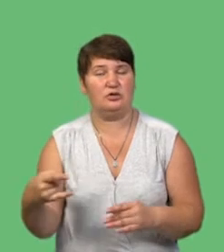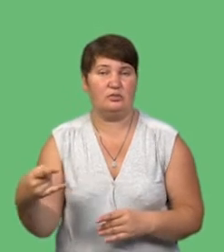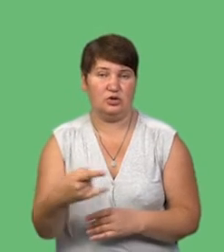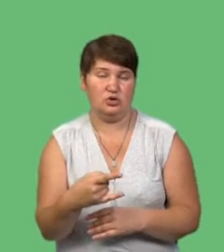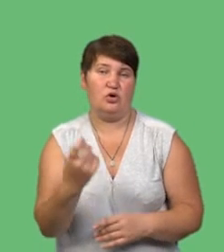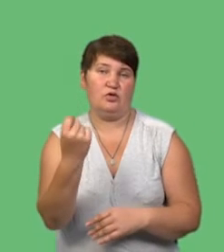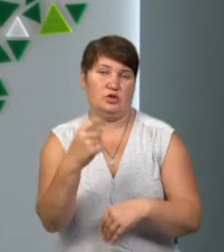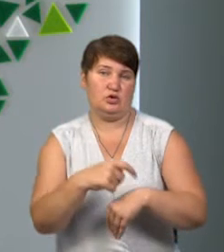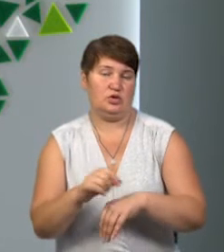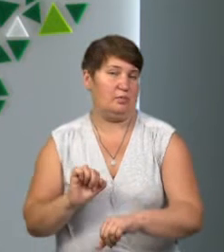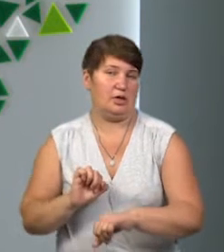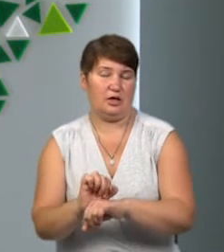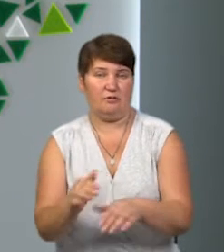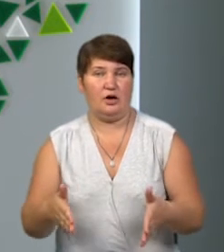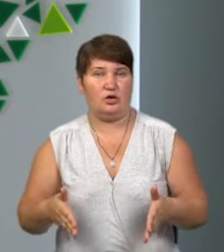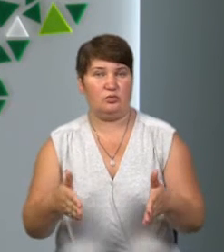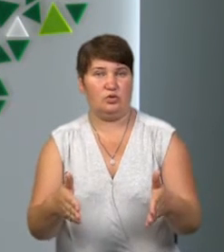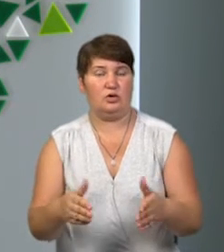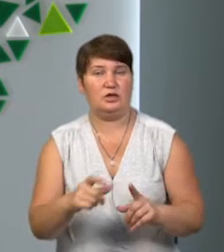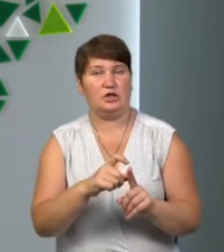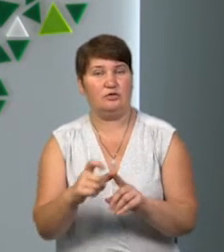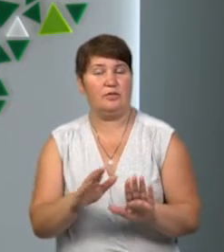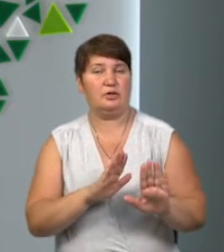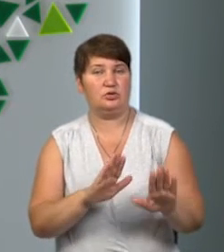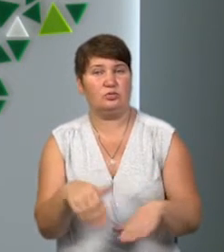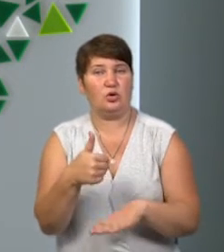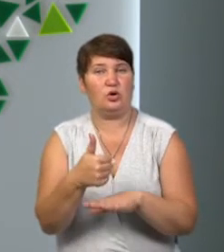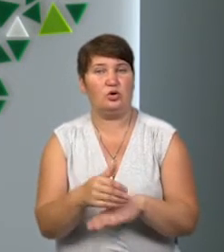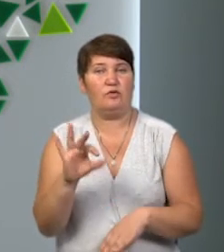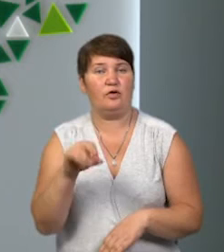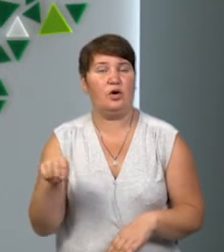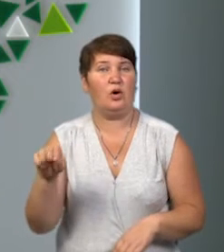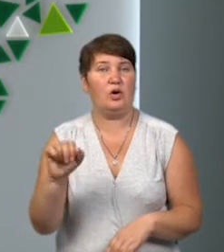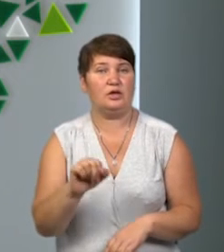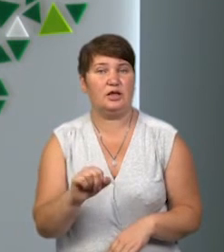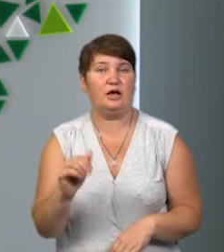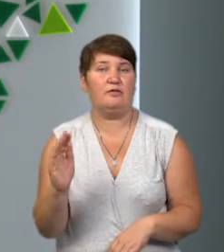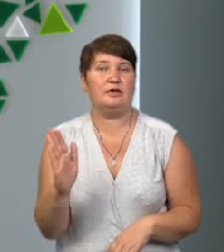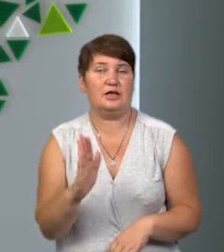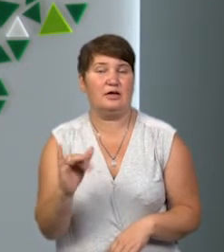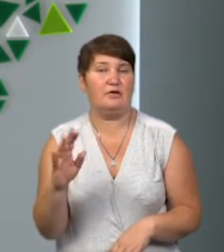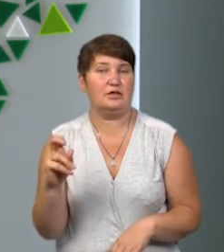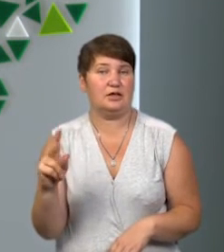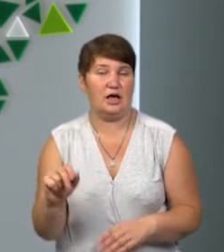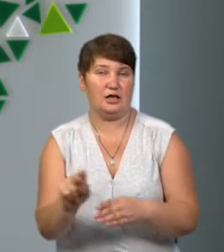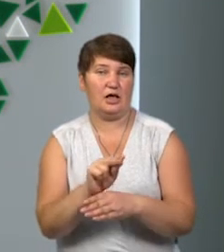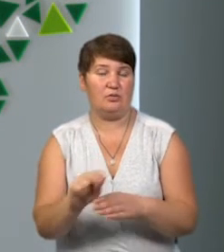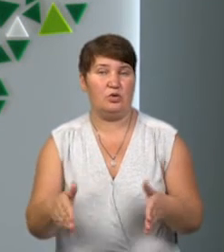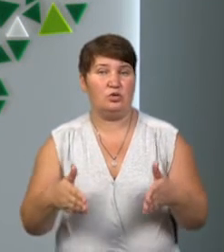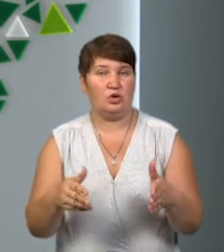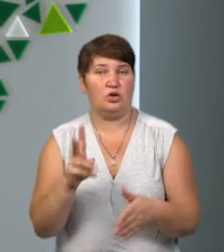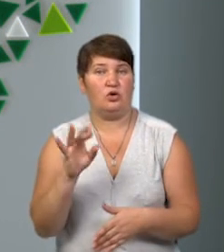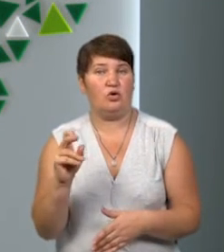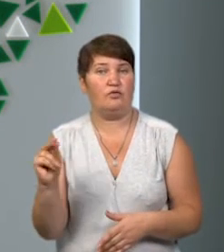знову дорогу. За словами заступника голови облдержадміністрації Василя Івасика, на ремонт дороги